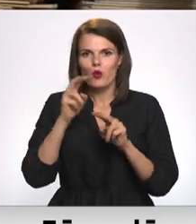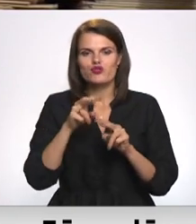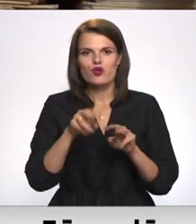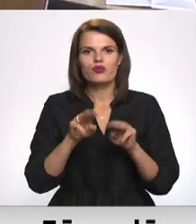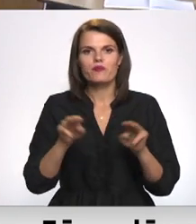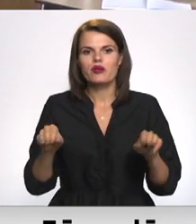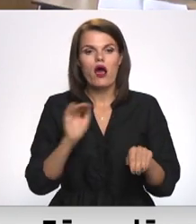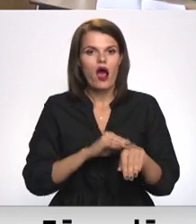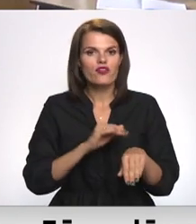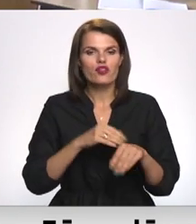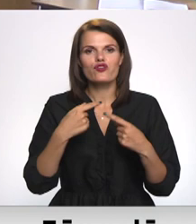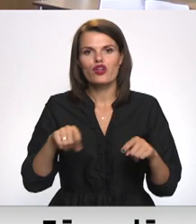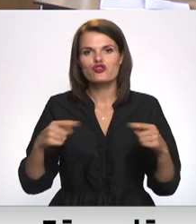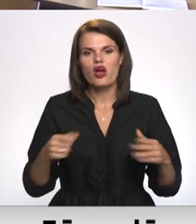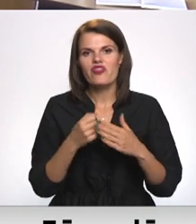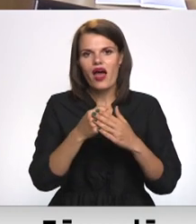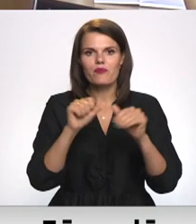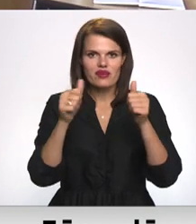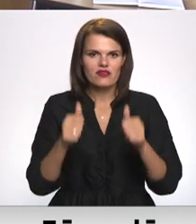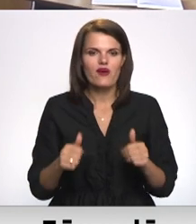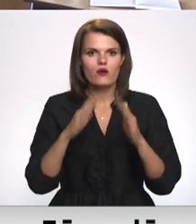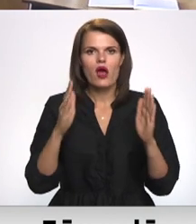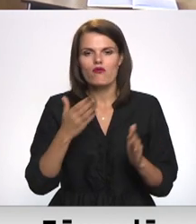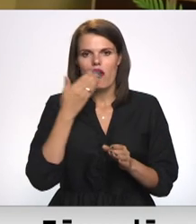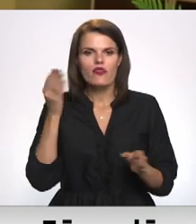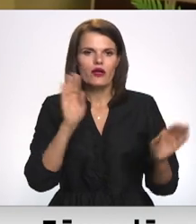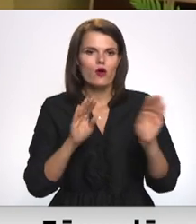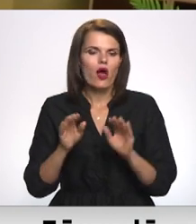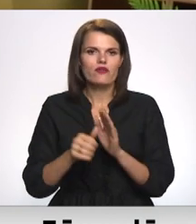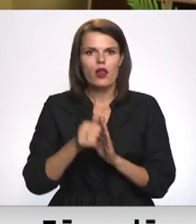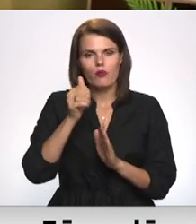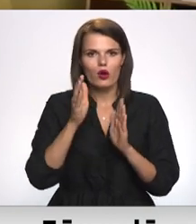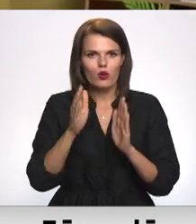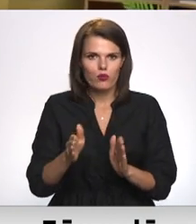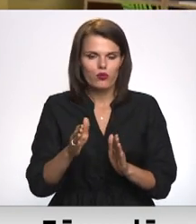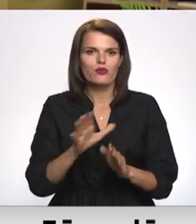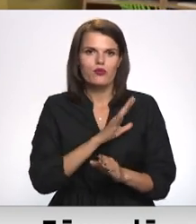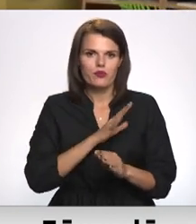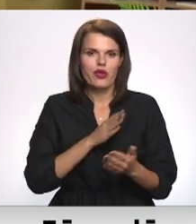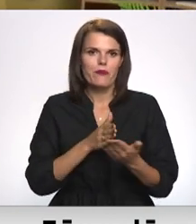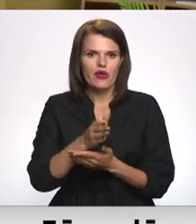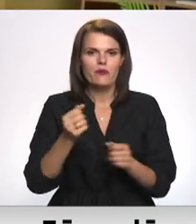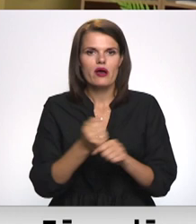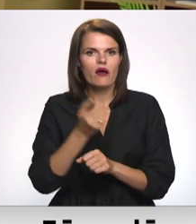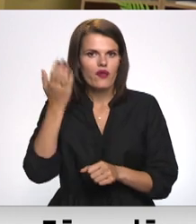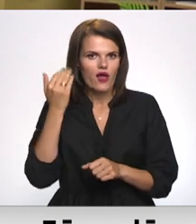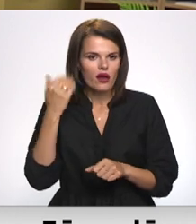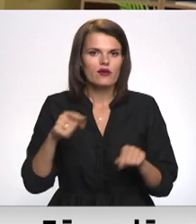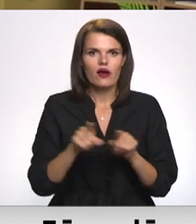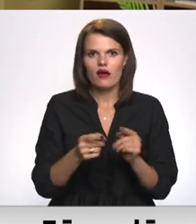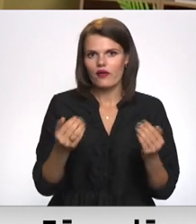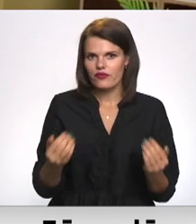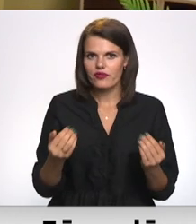ministrija atgādina, ka dažādi atbalsta veidi ēku energoefektivitātes celšanai bijuši pieejami gan agrāk, gan